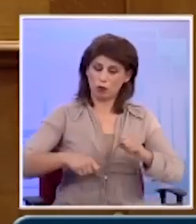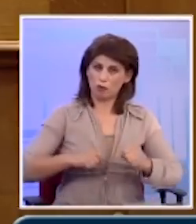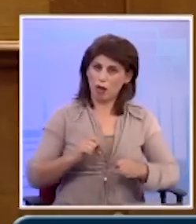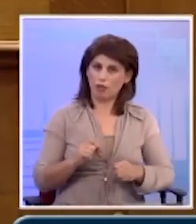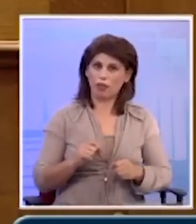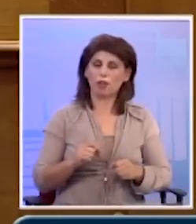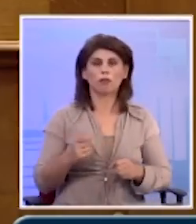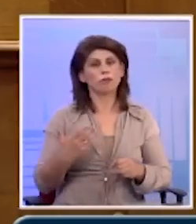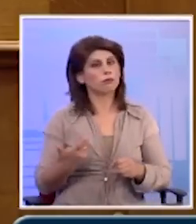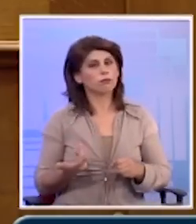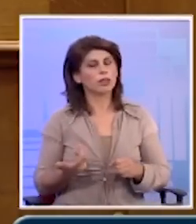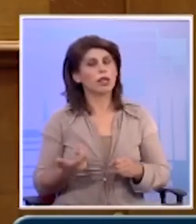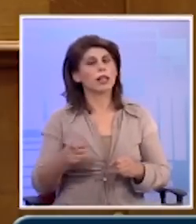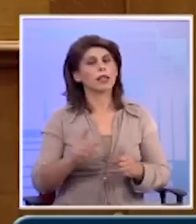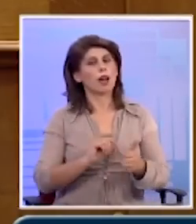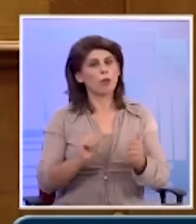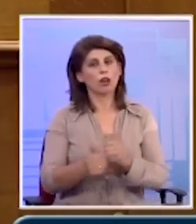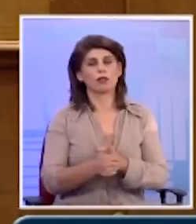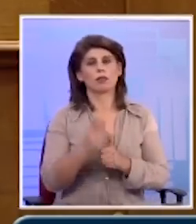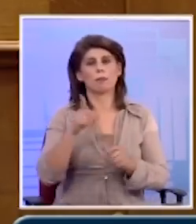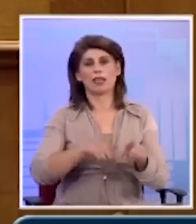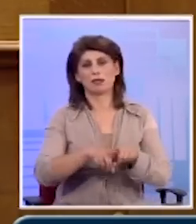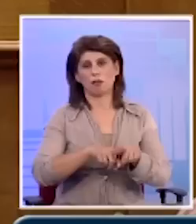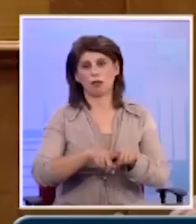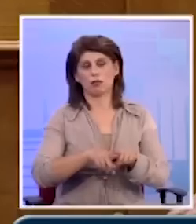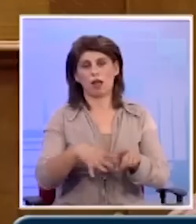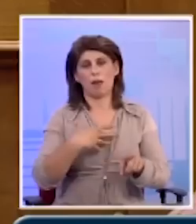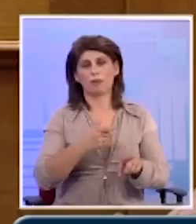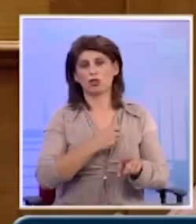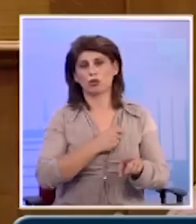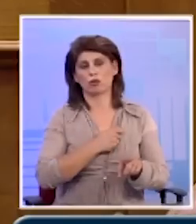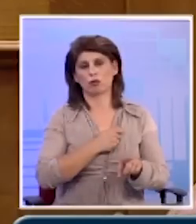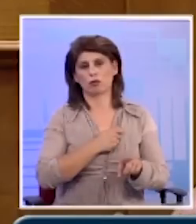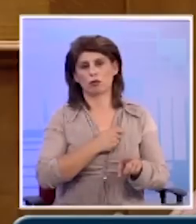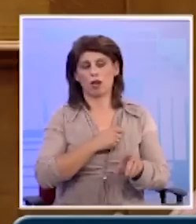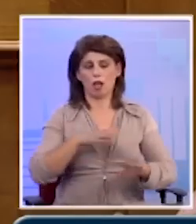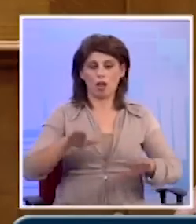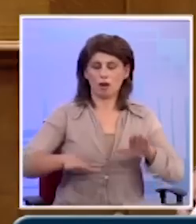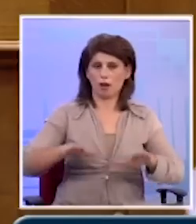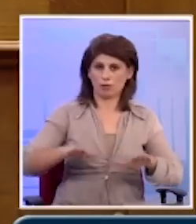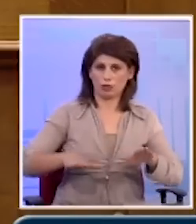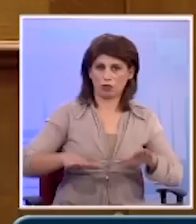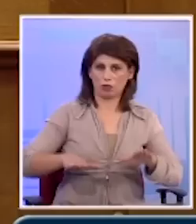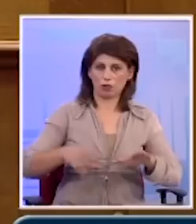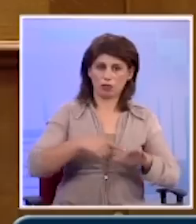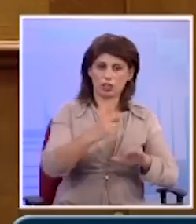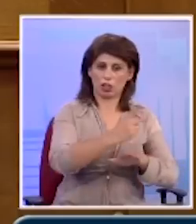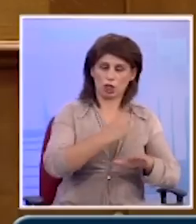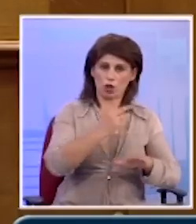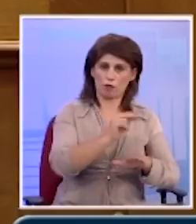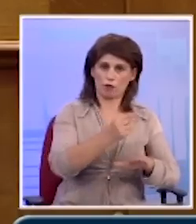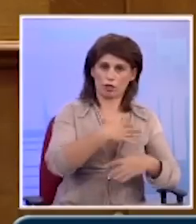προσπάθεια είναι να αποκατασταθεί μια σχέση εμπιστοσύνης ανάμεσα στην